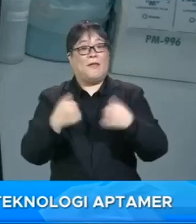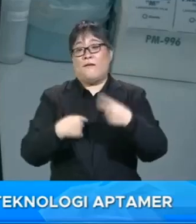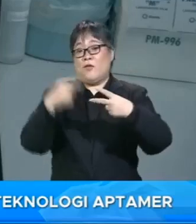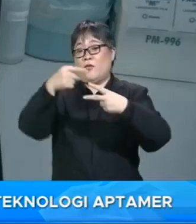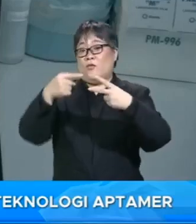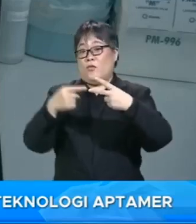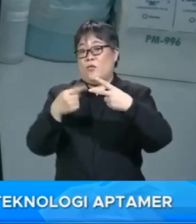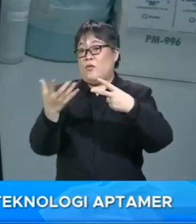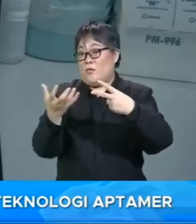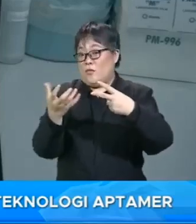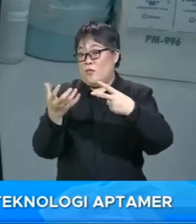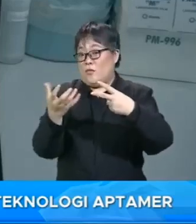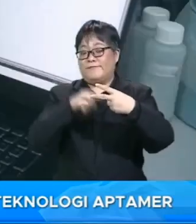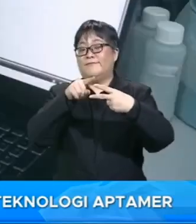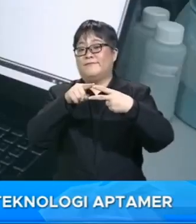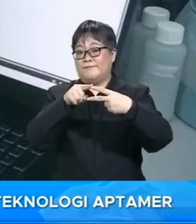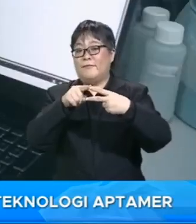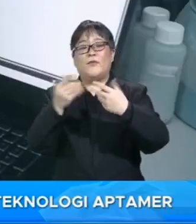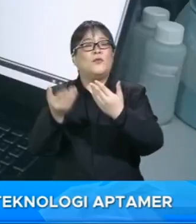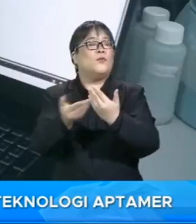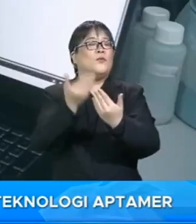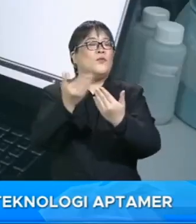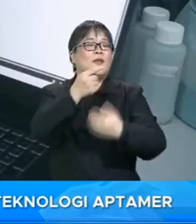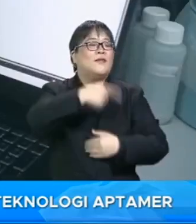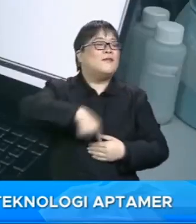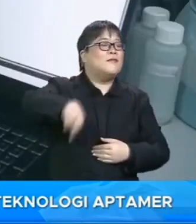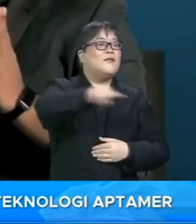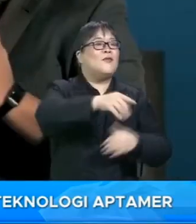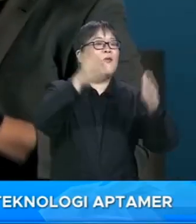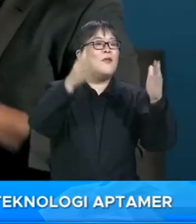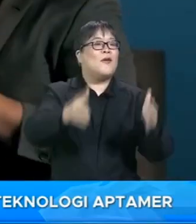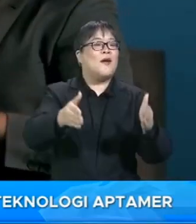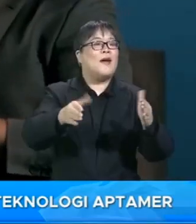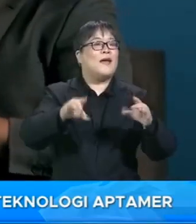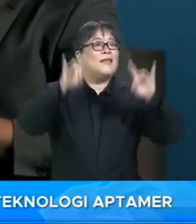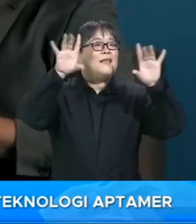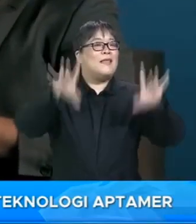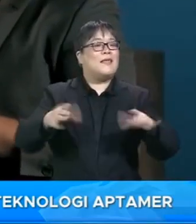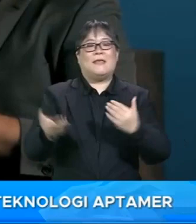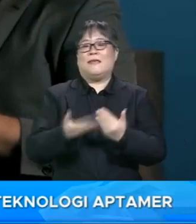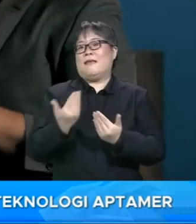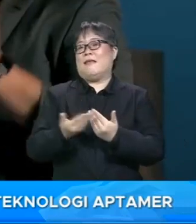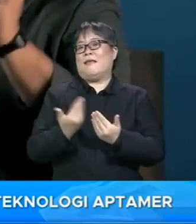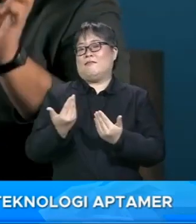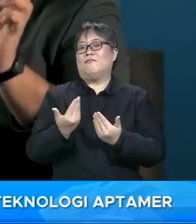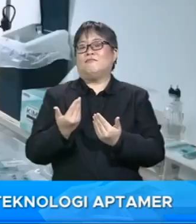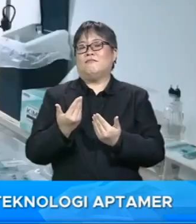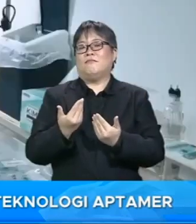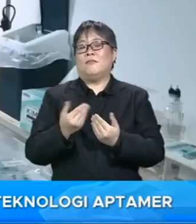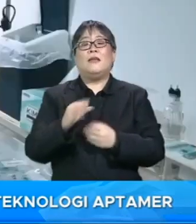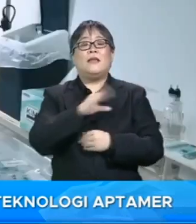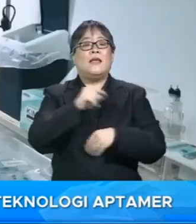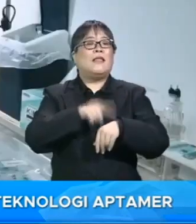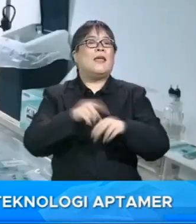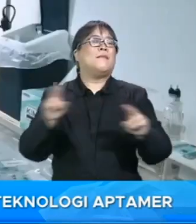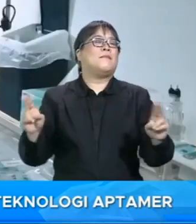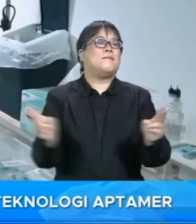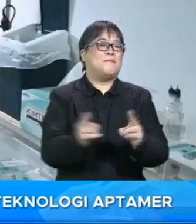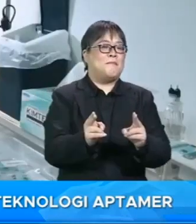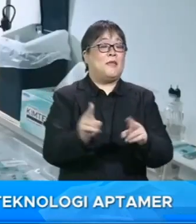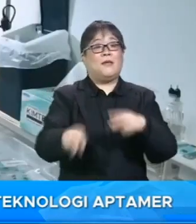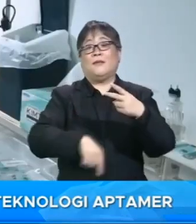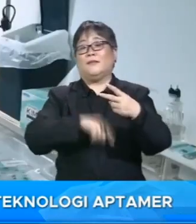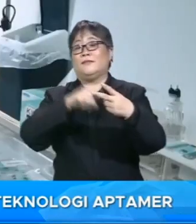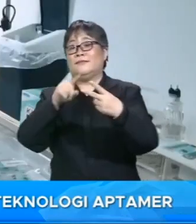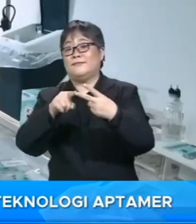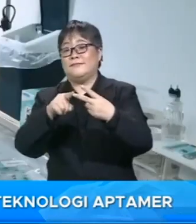yang kita nak buat. Satu, kita nak memudahkan orang mendapatkan ujian, result ujian, dan memendekkan masa tu. Dan kedua